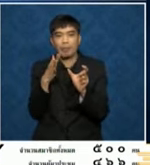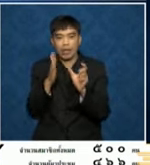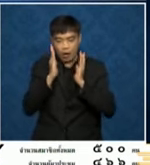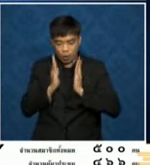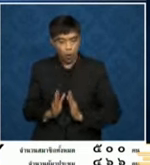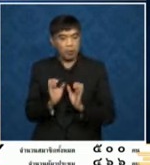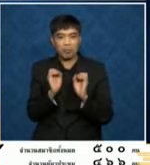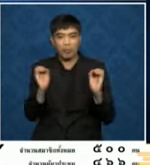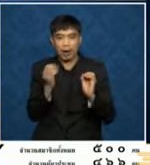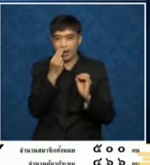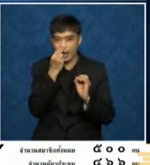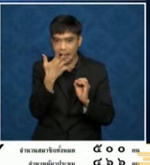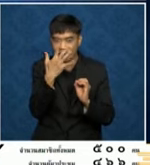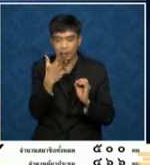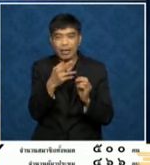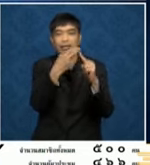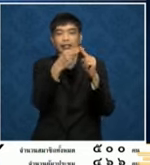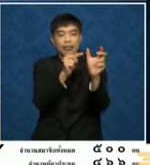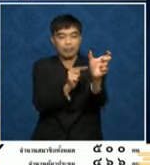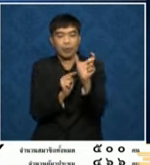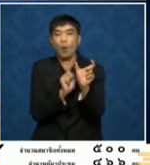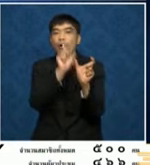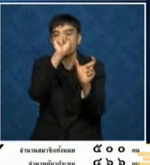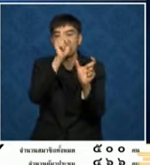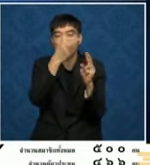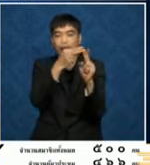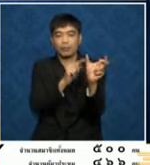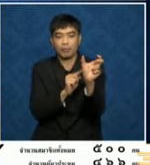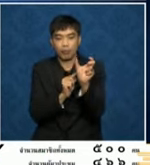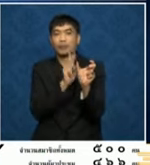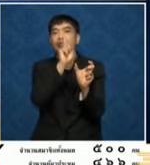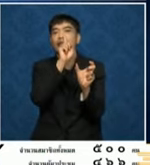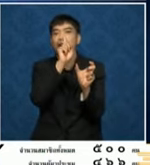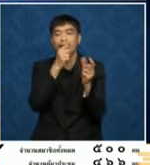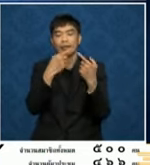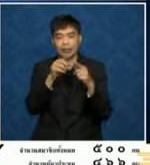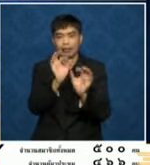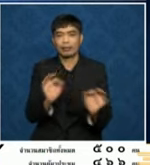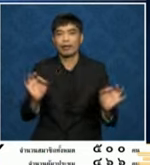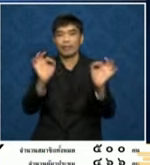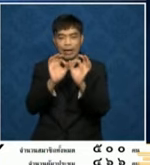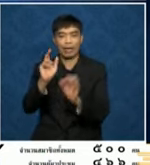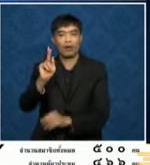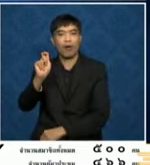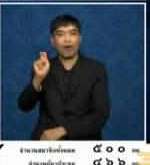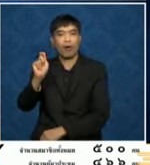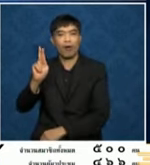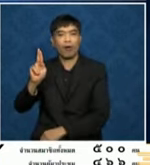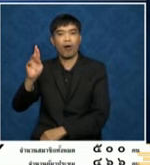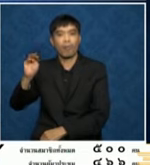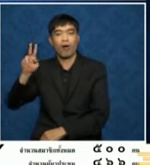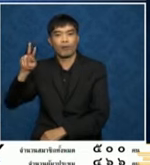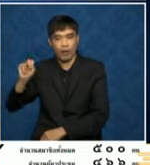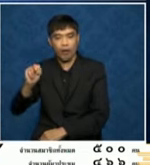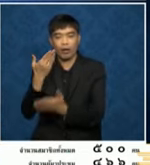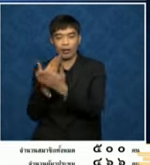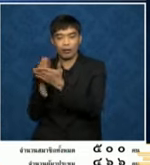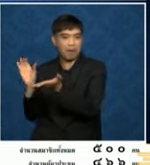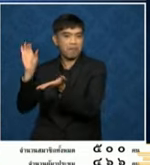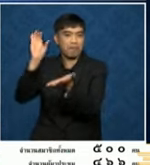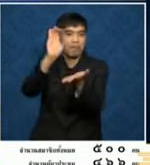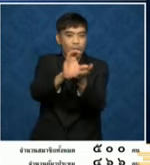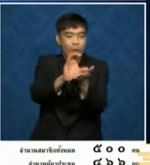ำตอบจากกรมน.หรือข้อวินิจฉัยในการแก้ปัญหานี้อย่างชัดเจนทั้งนี้เนื่องจากกรมน.ได้มีการทุ่มเทงบประมาณจำนวนมากลงไ